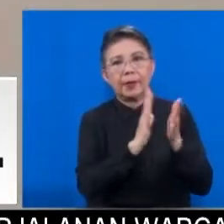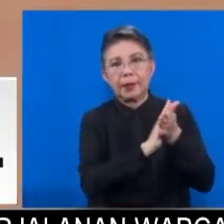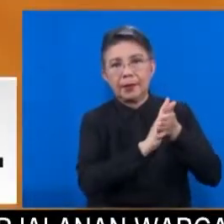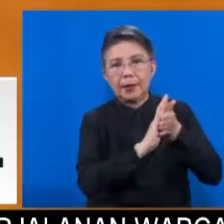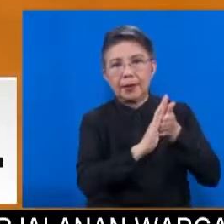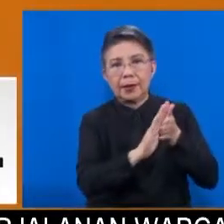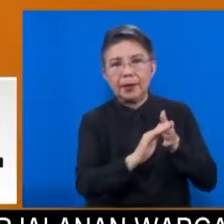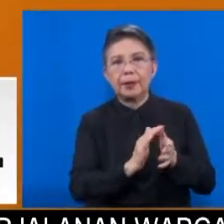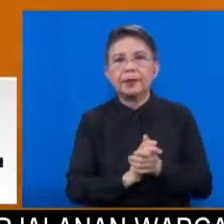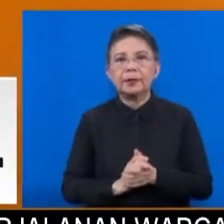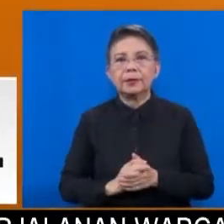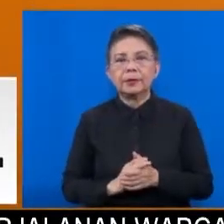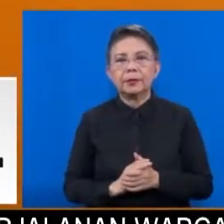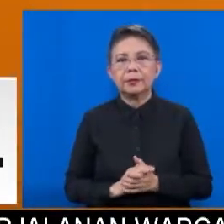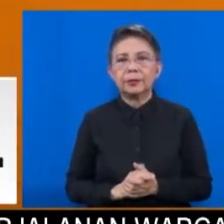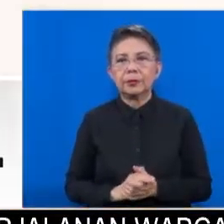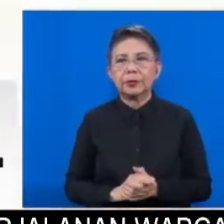di seluruh dunia.